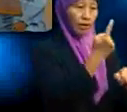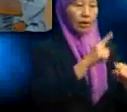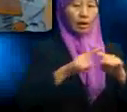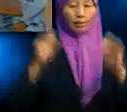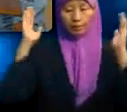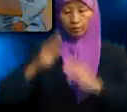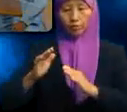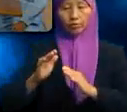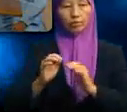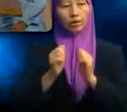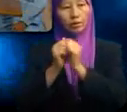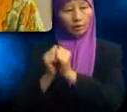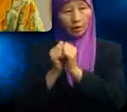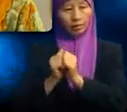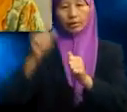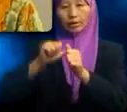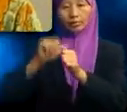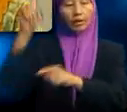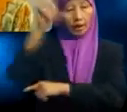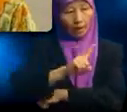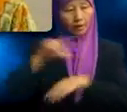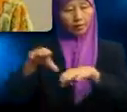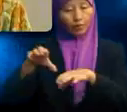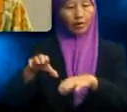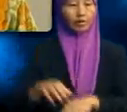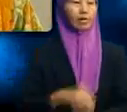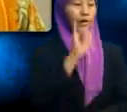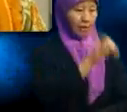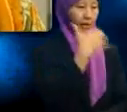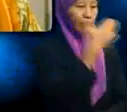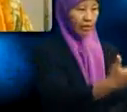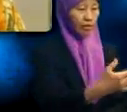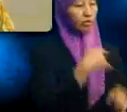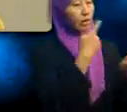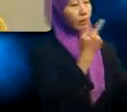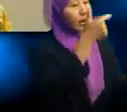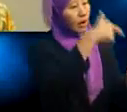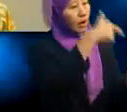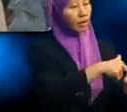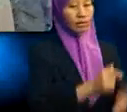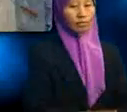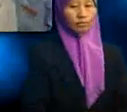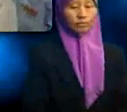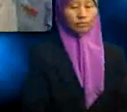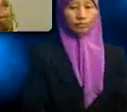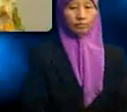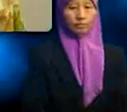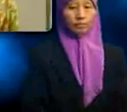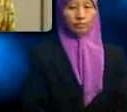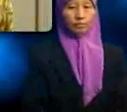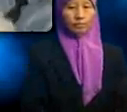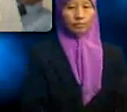solat jemaah dilakukan tiap-tiap hari, Ustazah. Baik, terima kasih. Baik, siapa lagi boleh berikan perbezaannya?